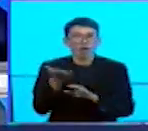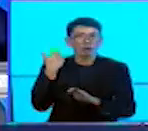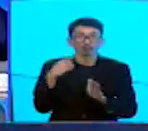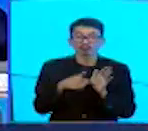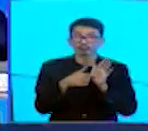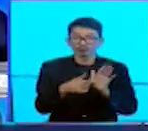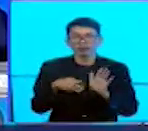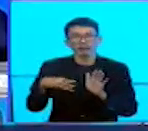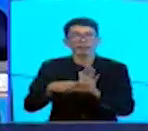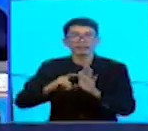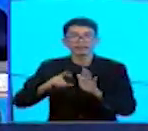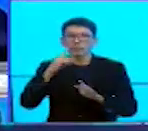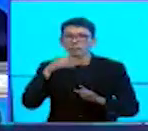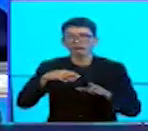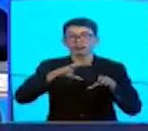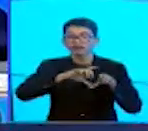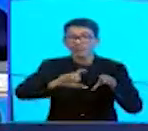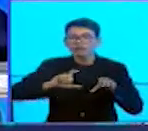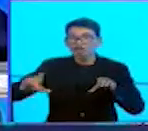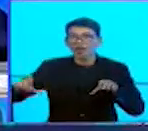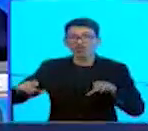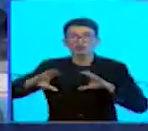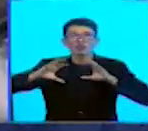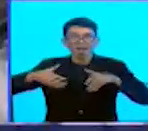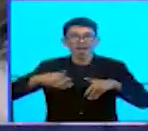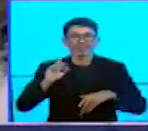memiliki cabang di seluruh dunia.